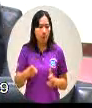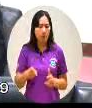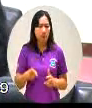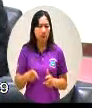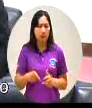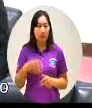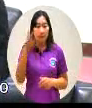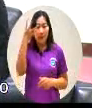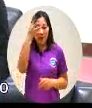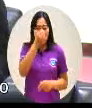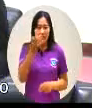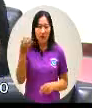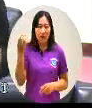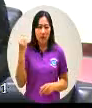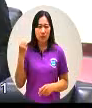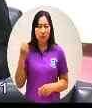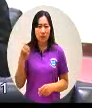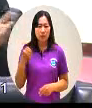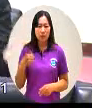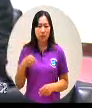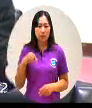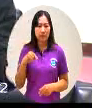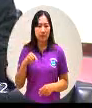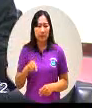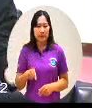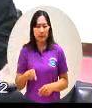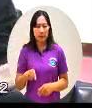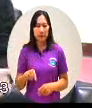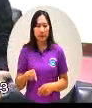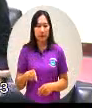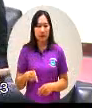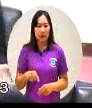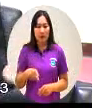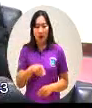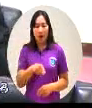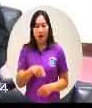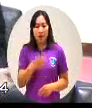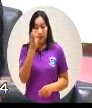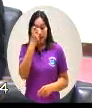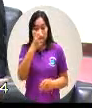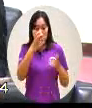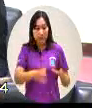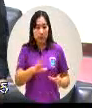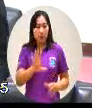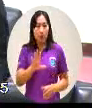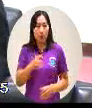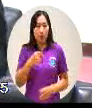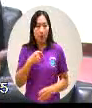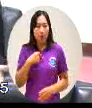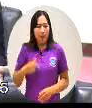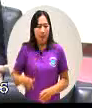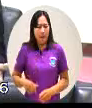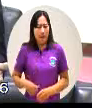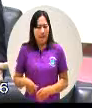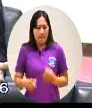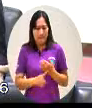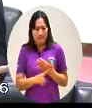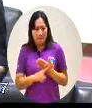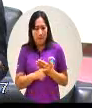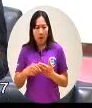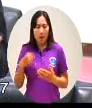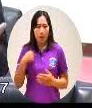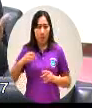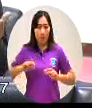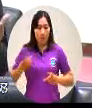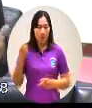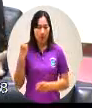更新嘛，无一尴尬。我若等你环保局的车来的时阵，人的气味都走去啊，你永远嘛抓袂到。局长